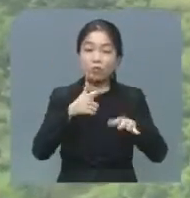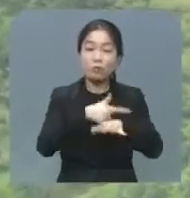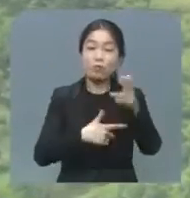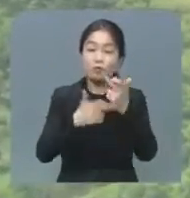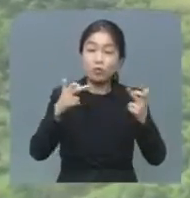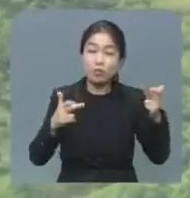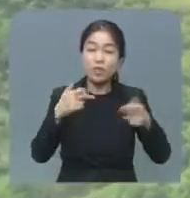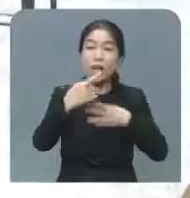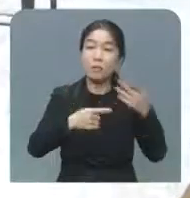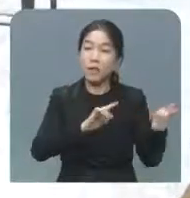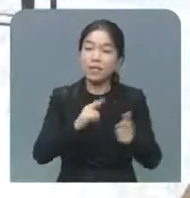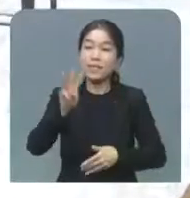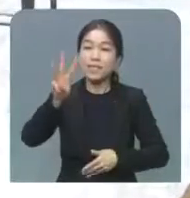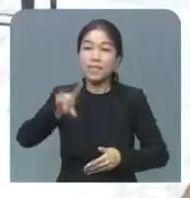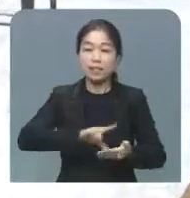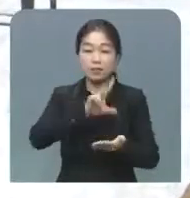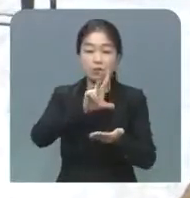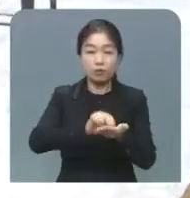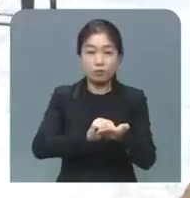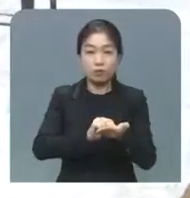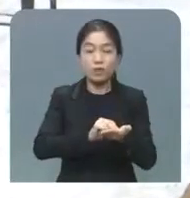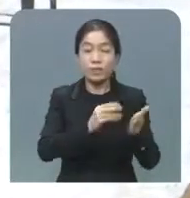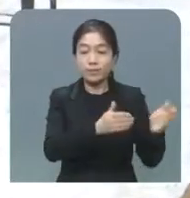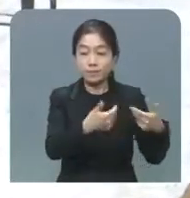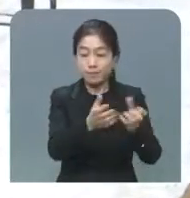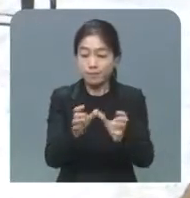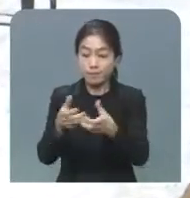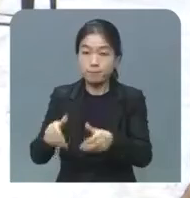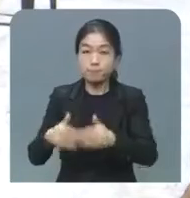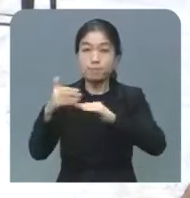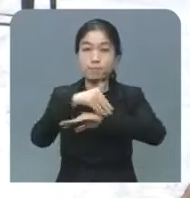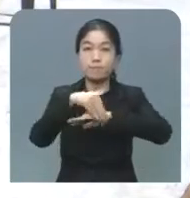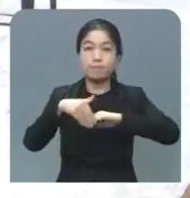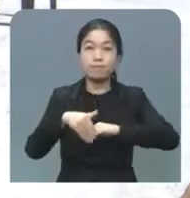건강 숲 등 3개 주제로 9분돼 조성될 예정입니다